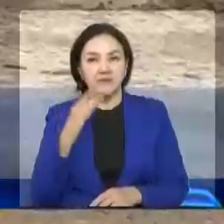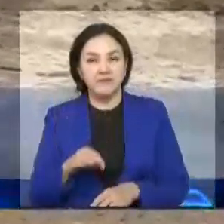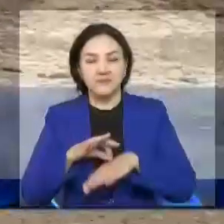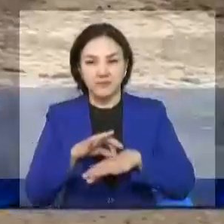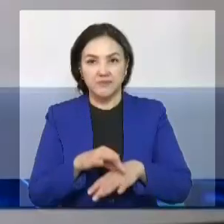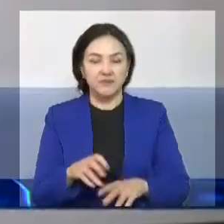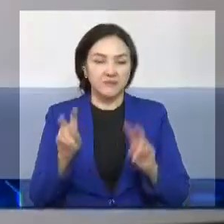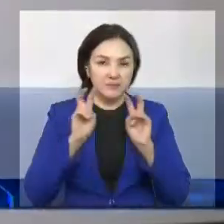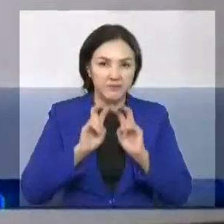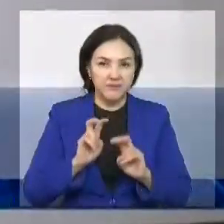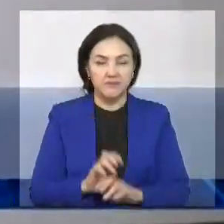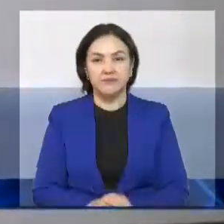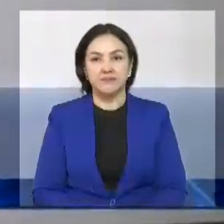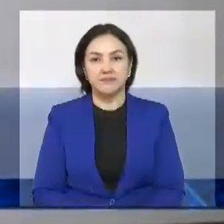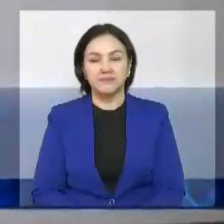проводят